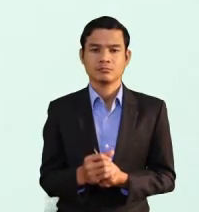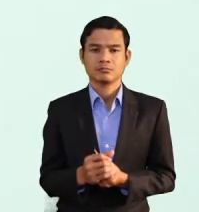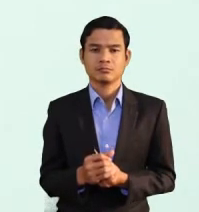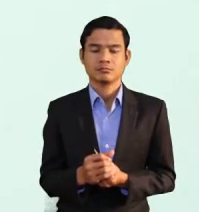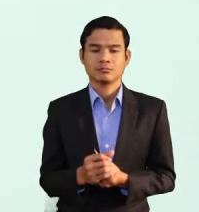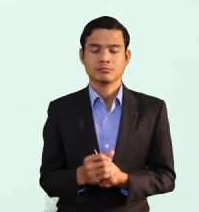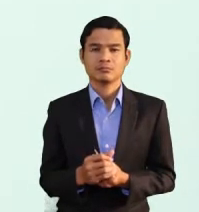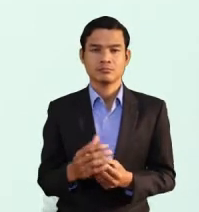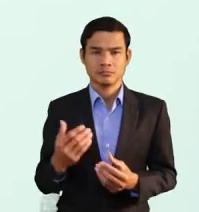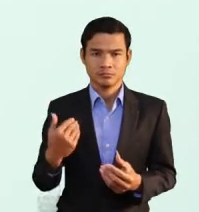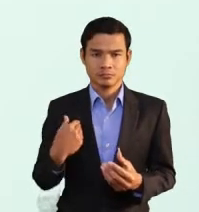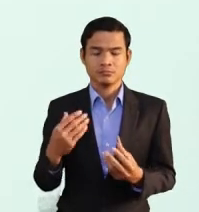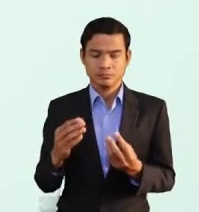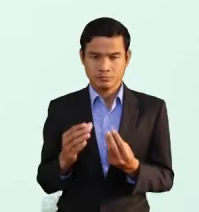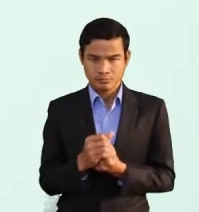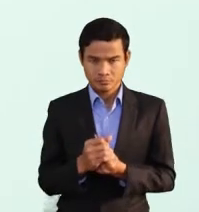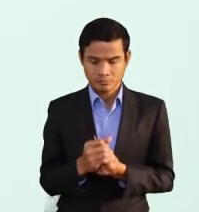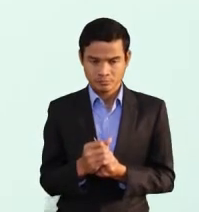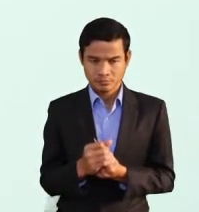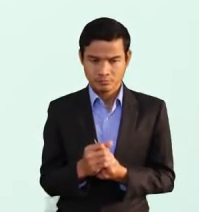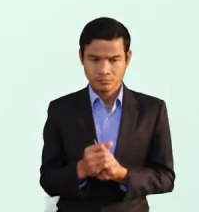cha miến chầm nuốn